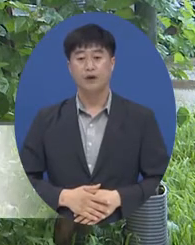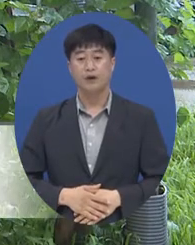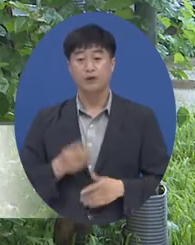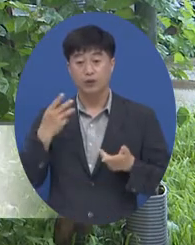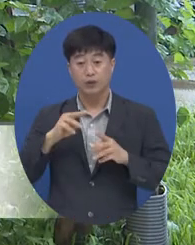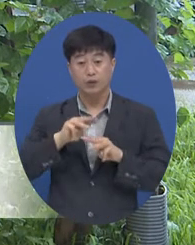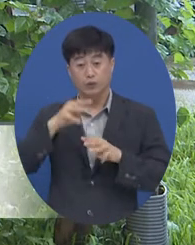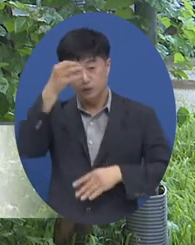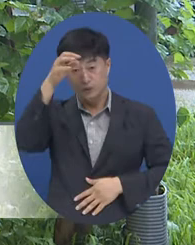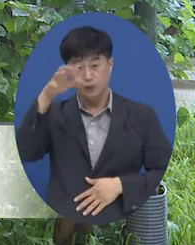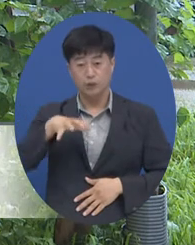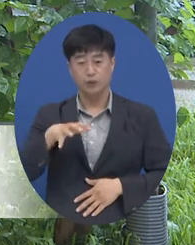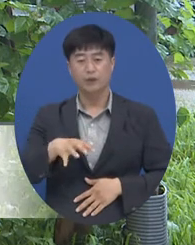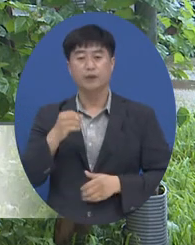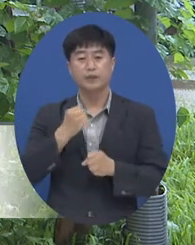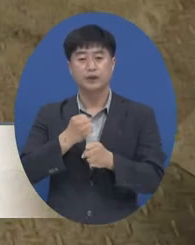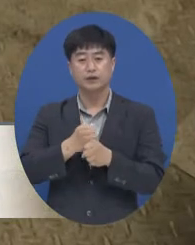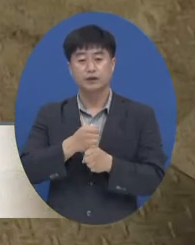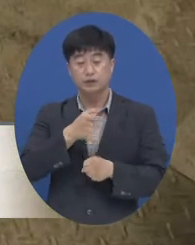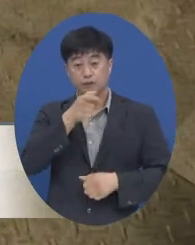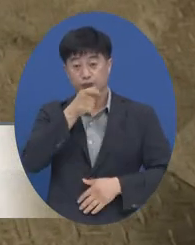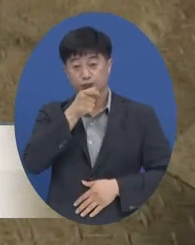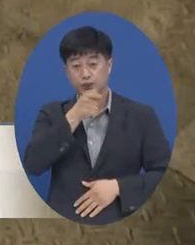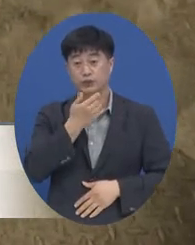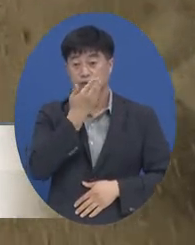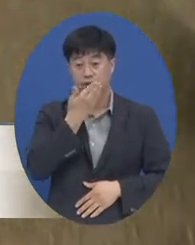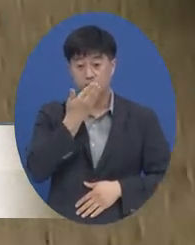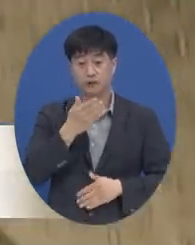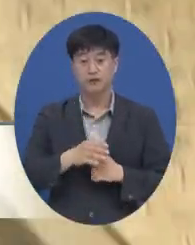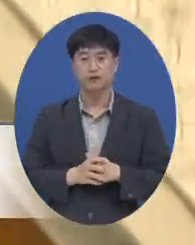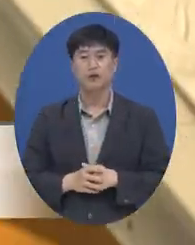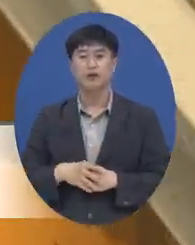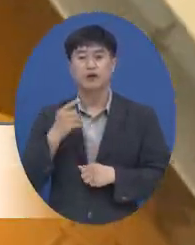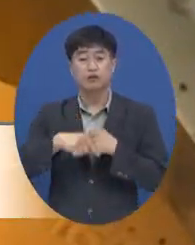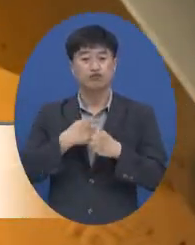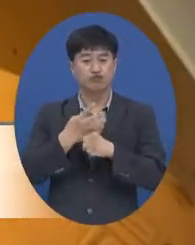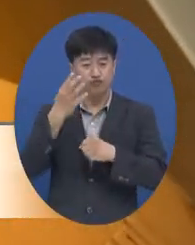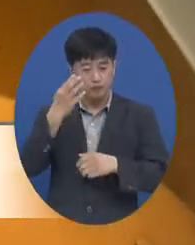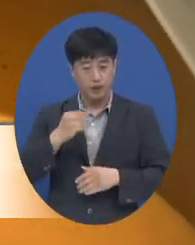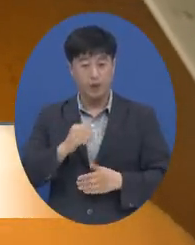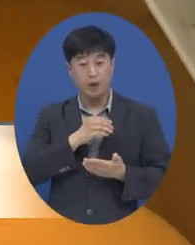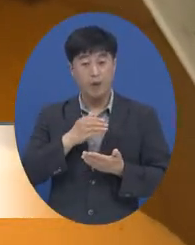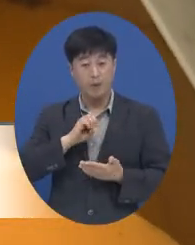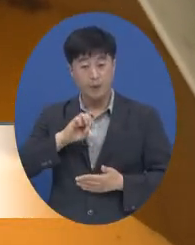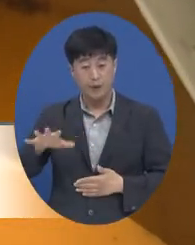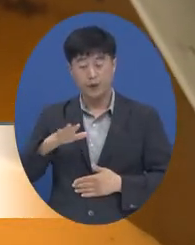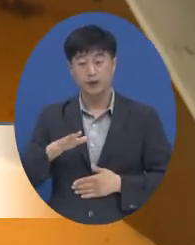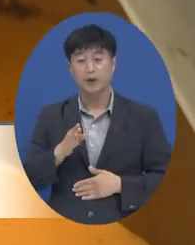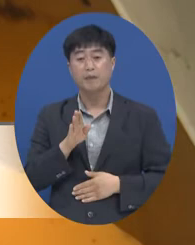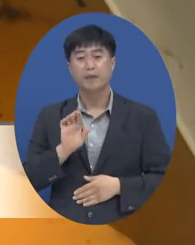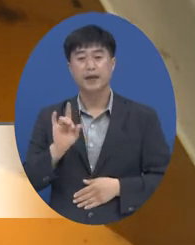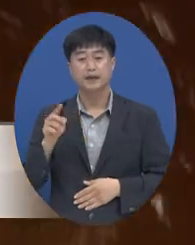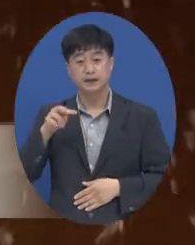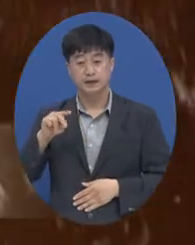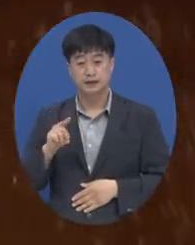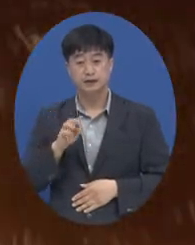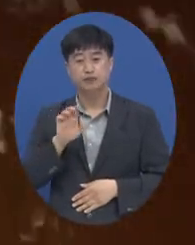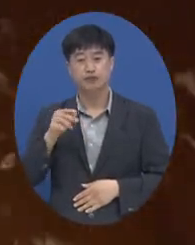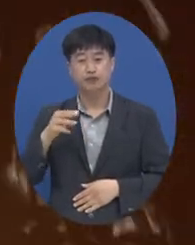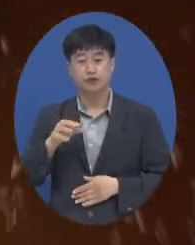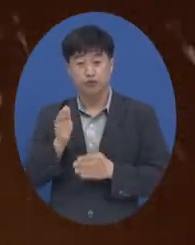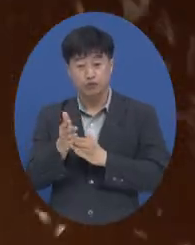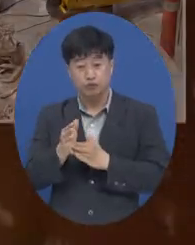경기도 농업기술원이 개발한 유기농 액체비료 제조 플랜트는 연간 수백만 톤에 달하는 버려지는 배스나 불누길 등 외래 퇴치